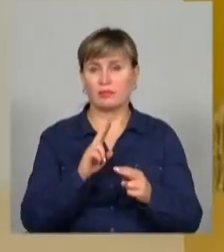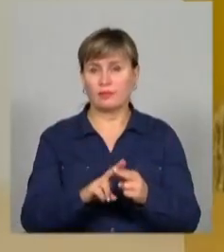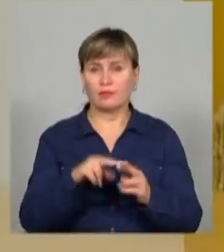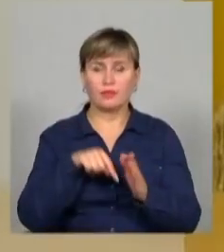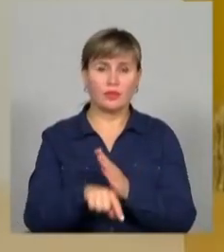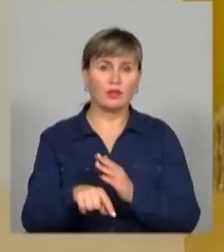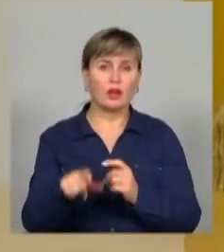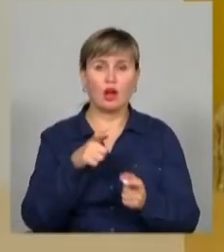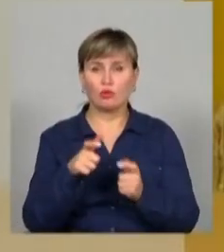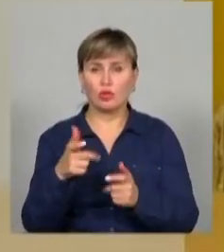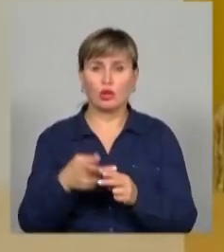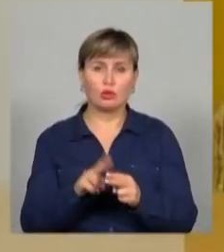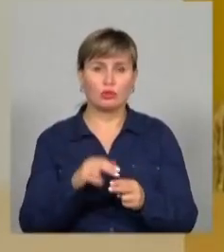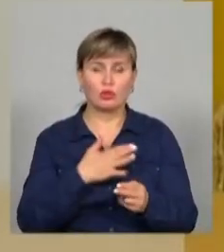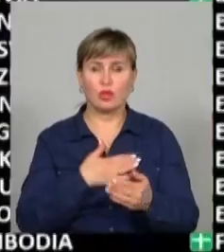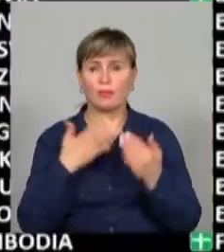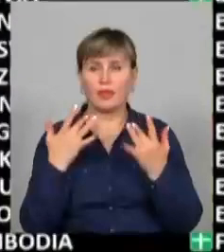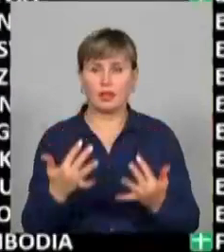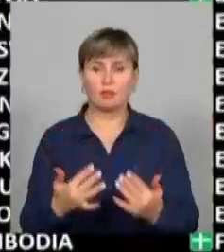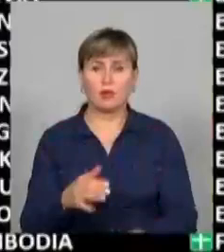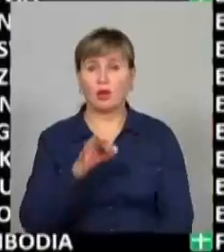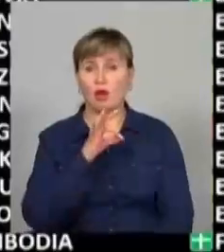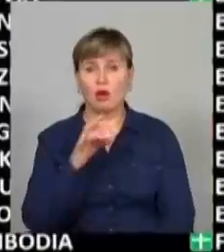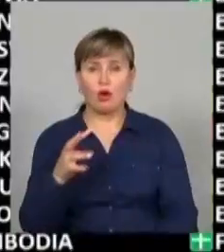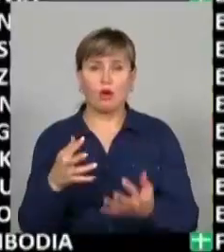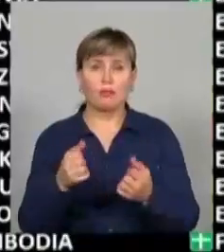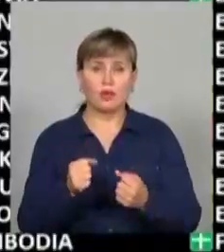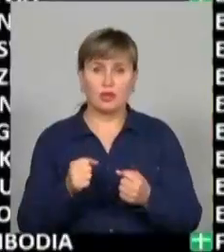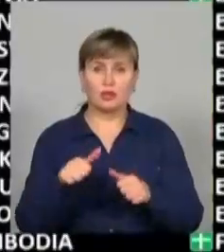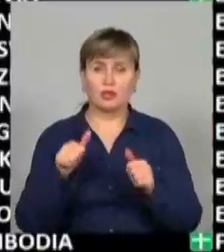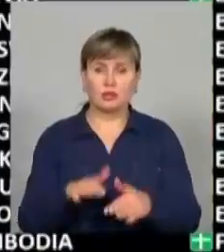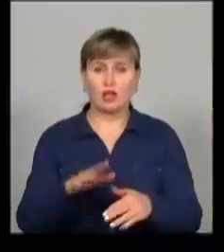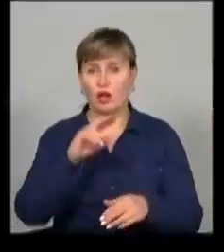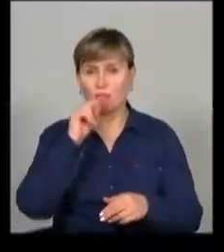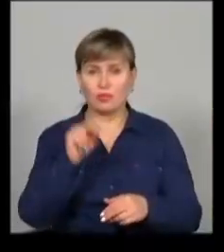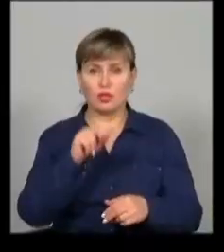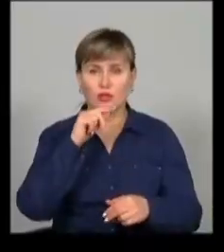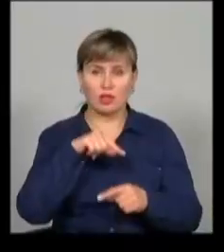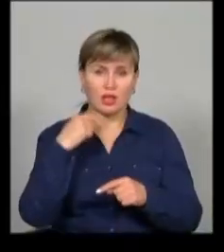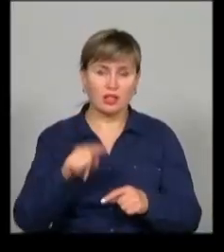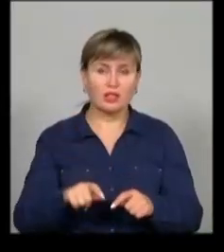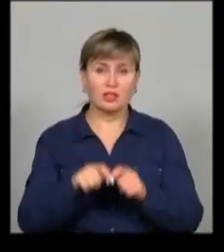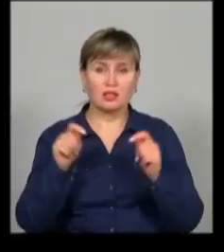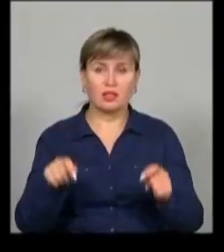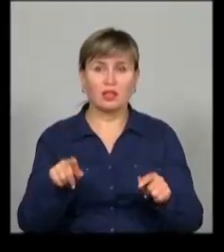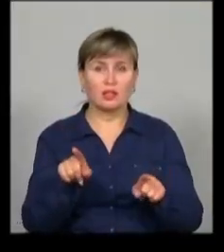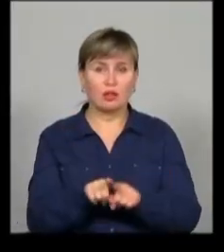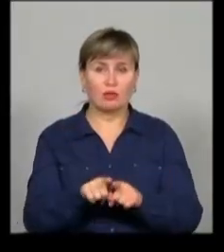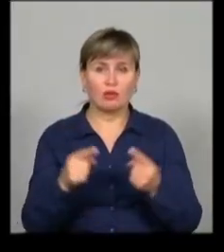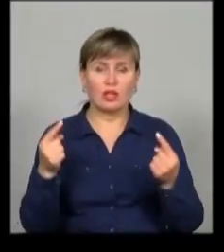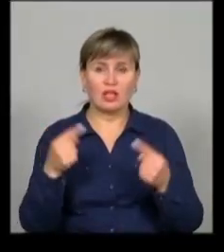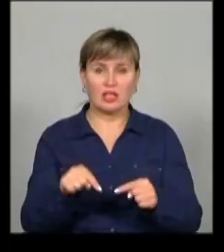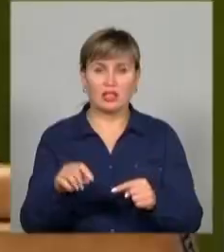все то оружие, которое нам требуется. В ООН приняли резолюцию, обвиняющую Россию в создании гуманитарного кризиса.